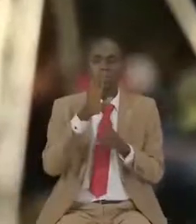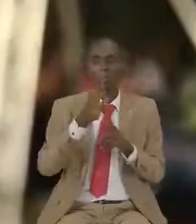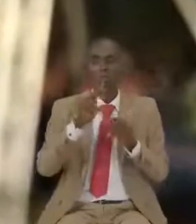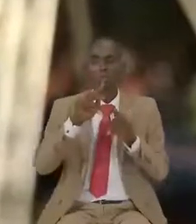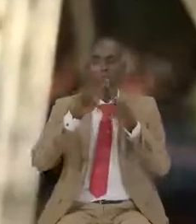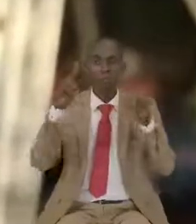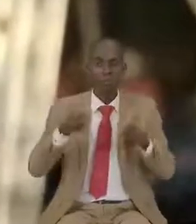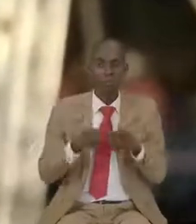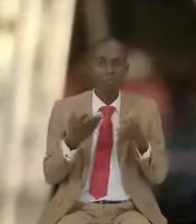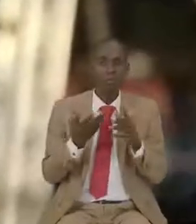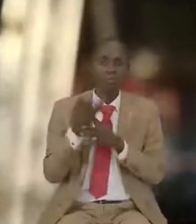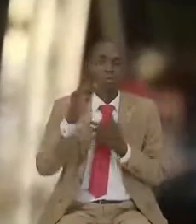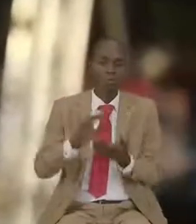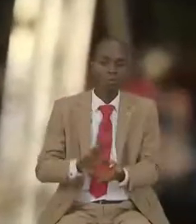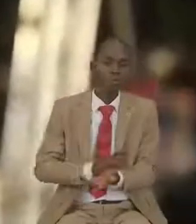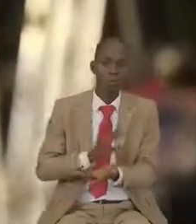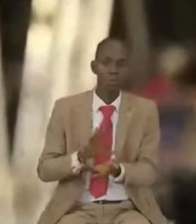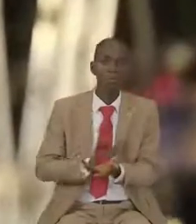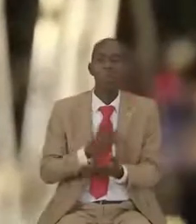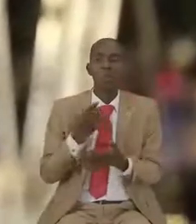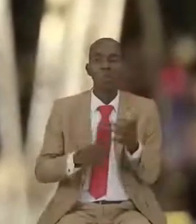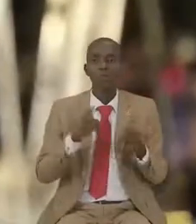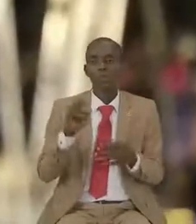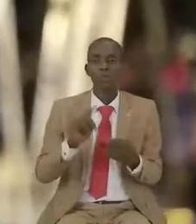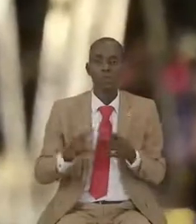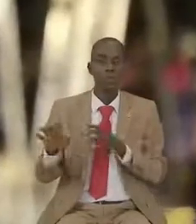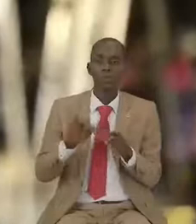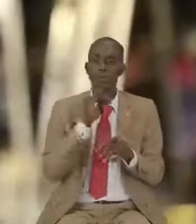234. Tout d'abord, regardez le lien.